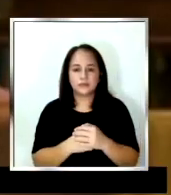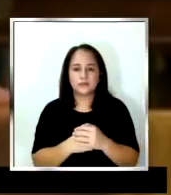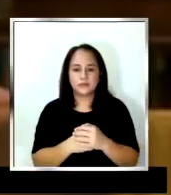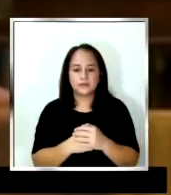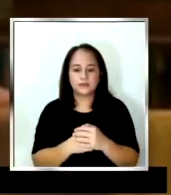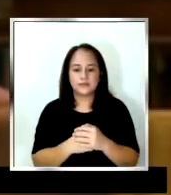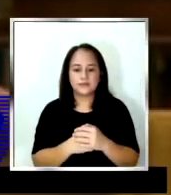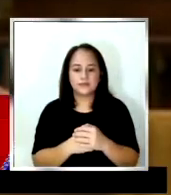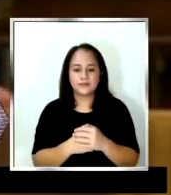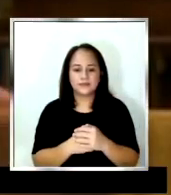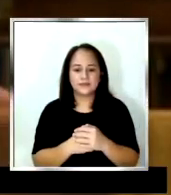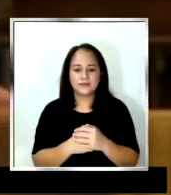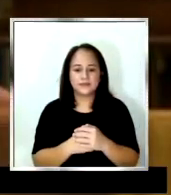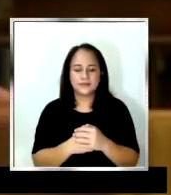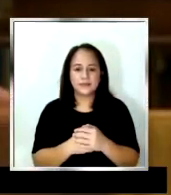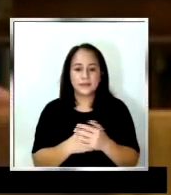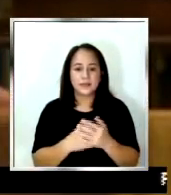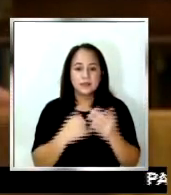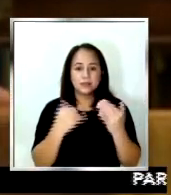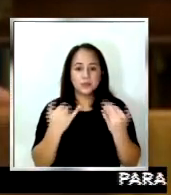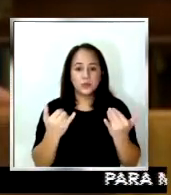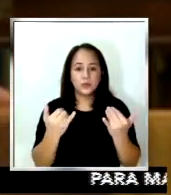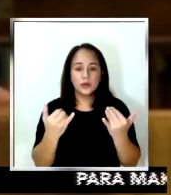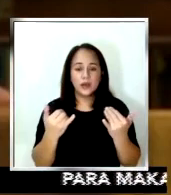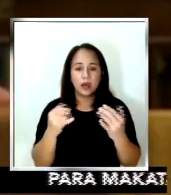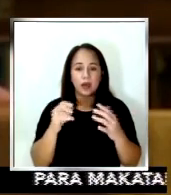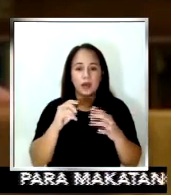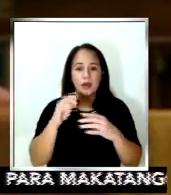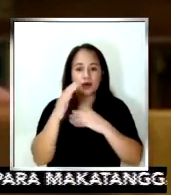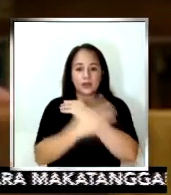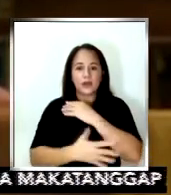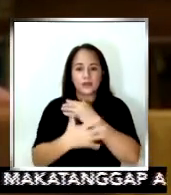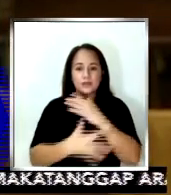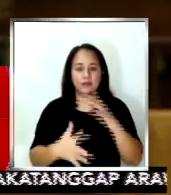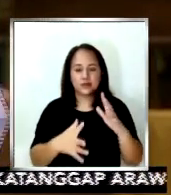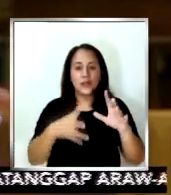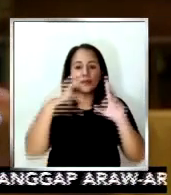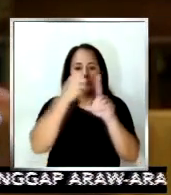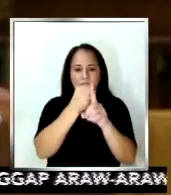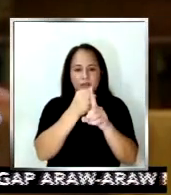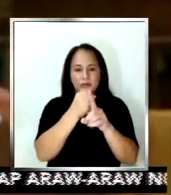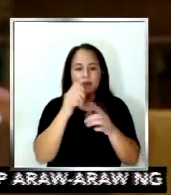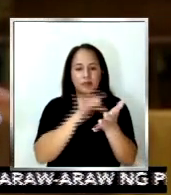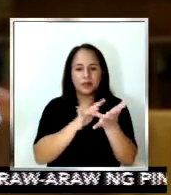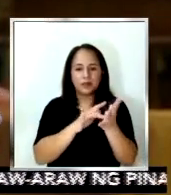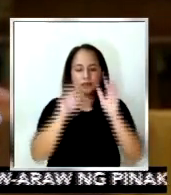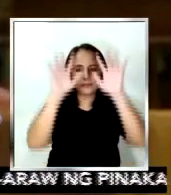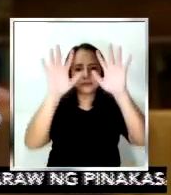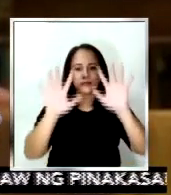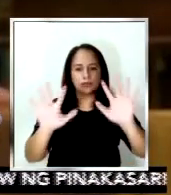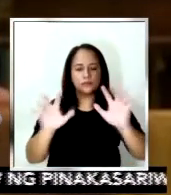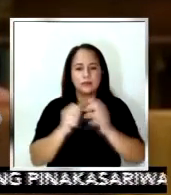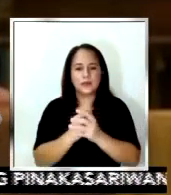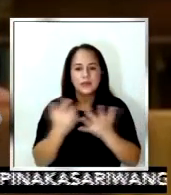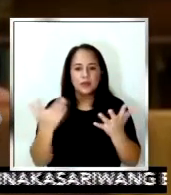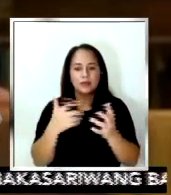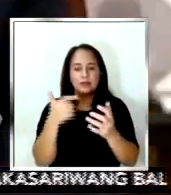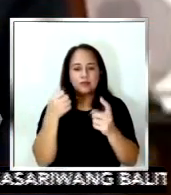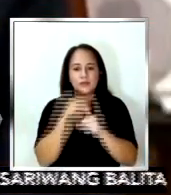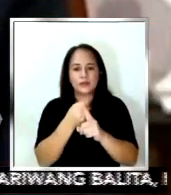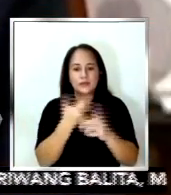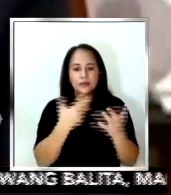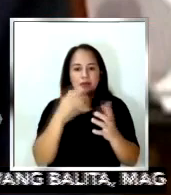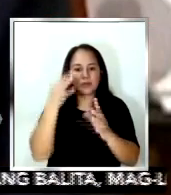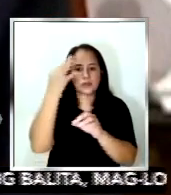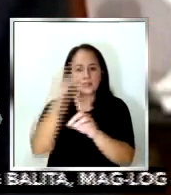Today our nation has achieved a medical miracle. We have delivered a safe and effective vaccine in just 9 months.